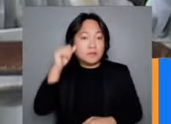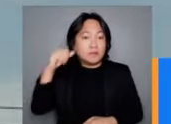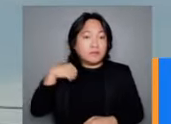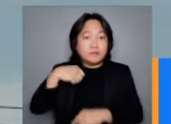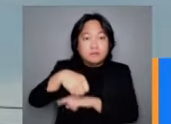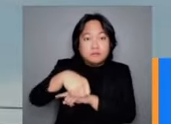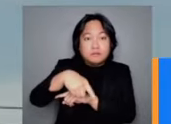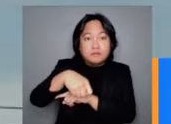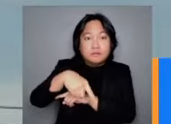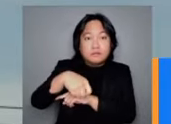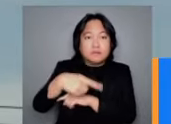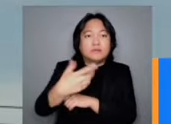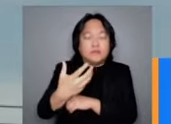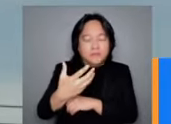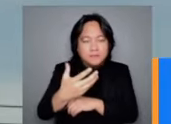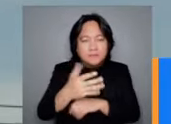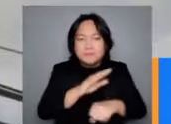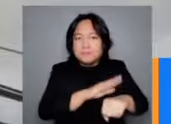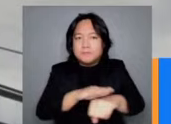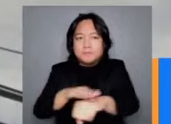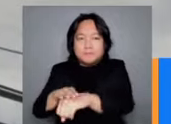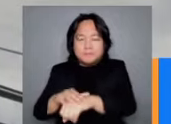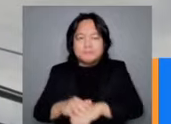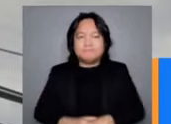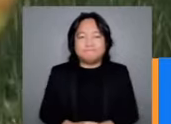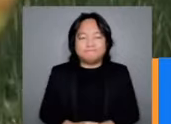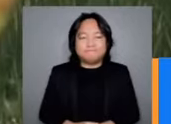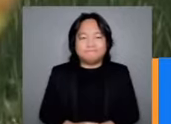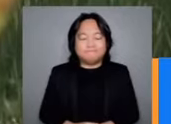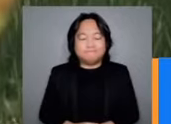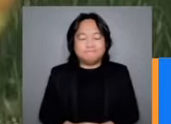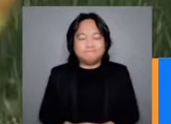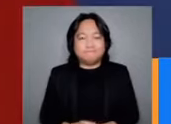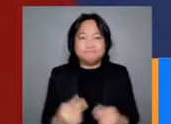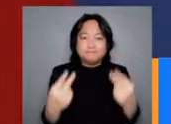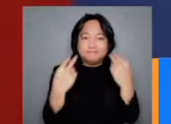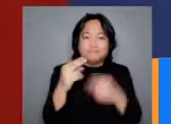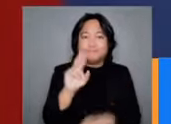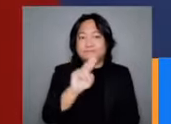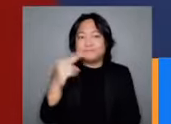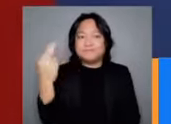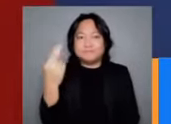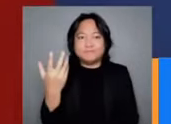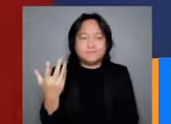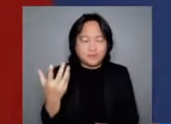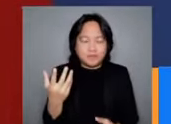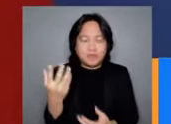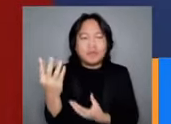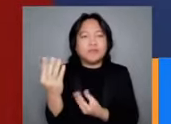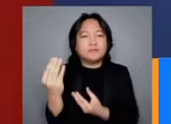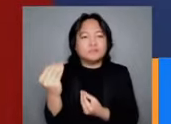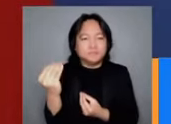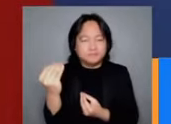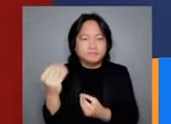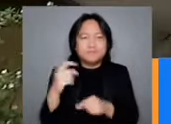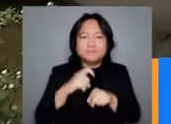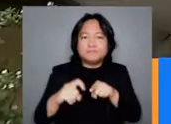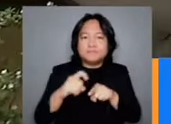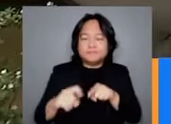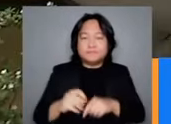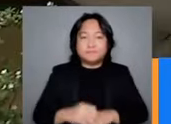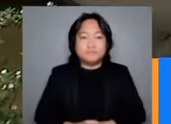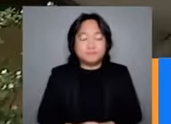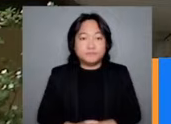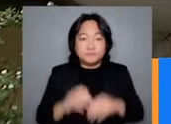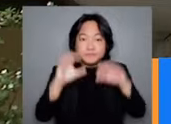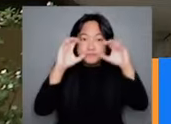advisory. Tutok lang po sa unang hirit para sa mga abiso kaugnay ng power supply. Samantala, pinababantayan ni Pangulong Bongbong Marcos sa Department